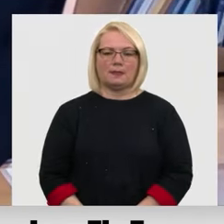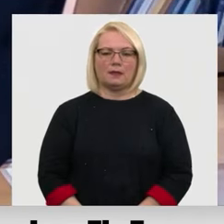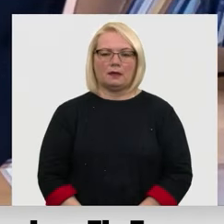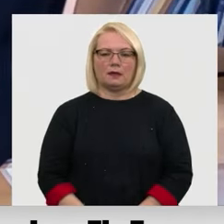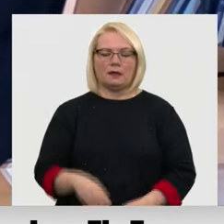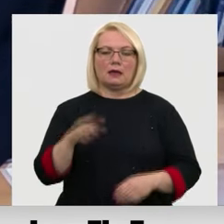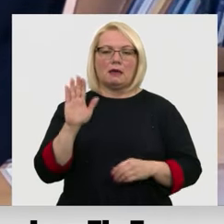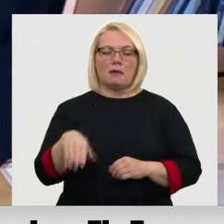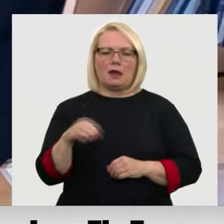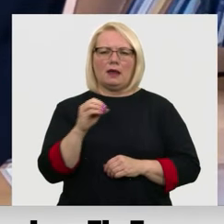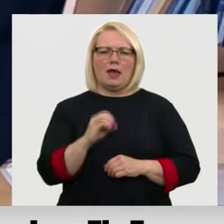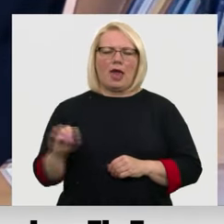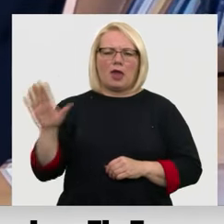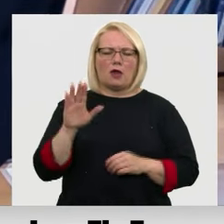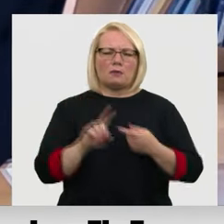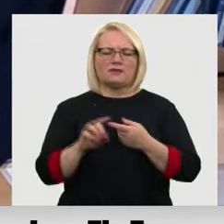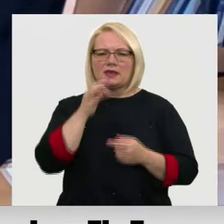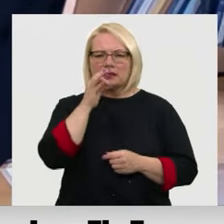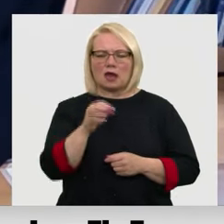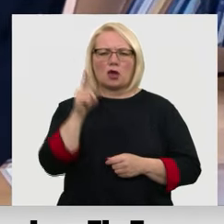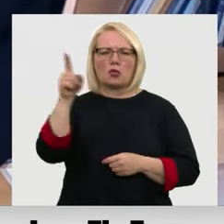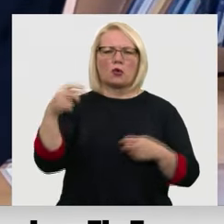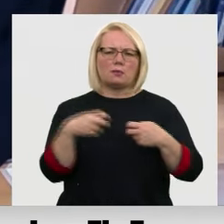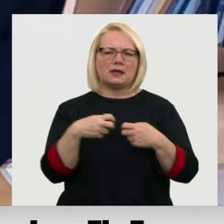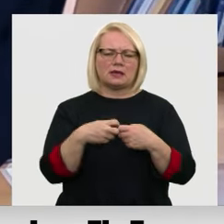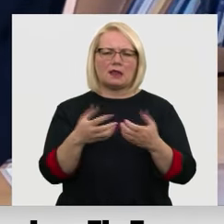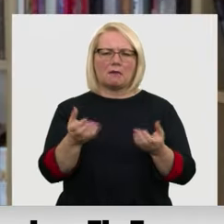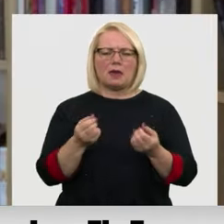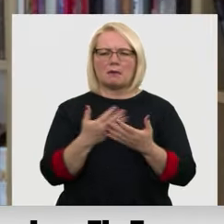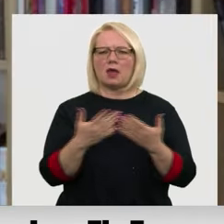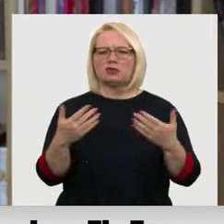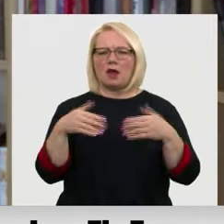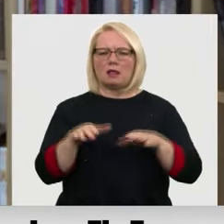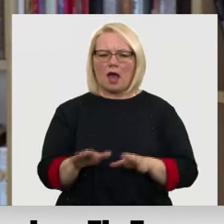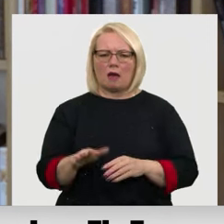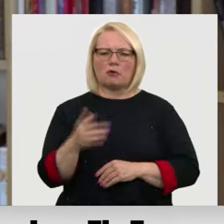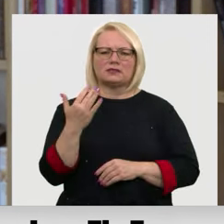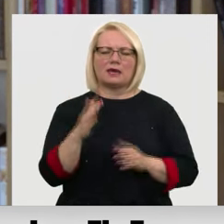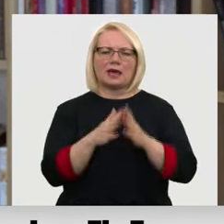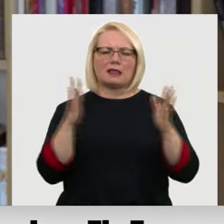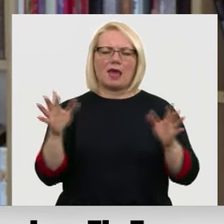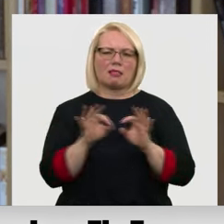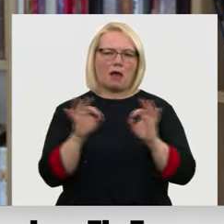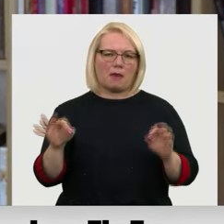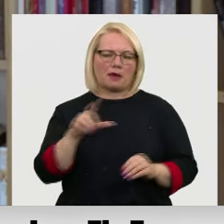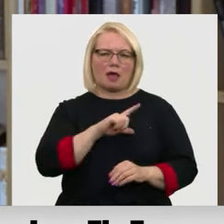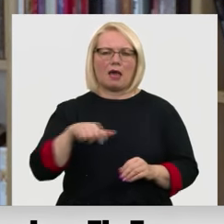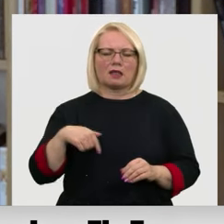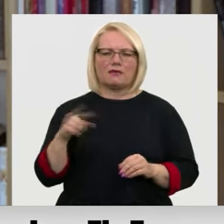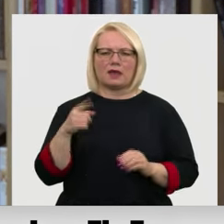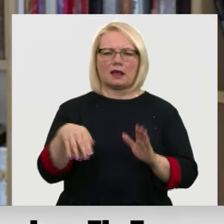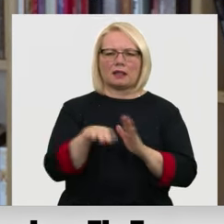Par Eiropas Savienību bieži vien saka, ka tie tur Briselē pieņem dažādus lēmumus. Bet cik lielā mērā Latvija ir šeit